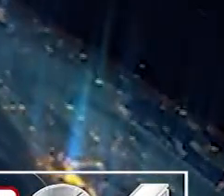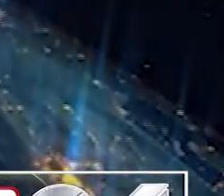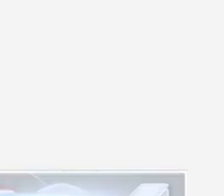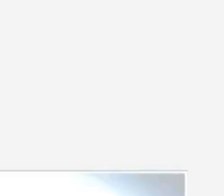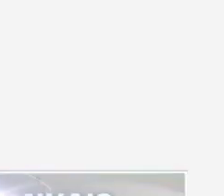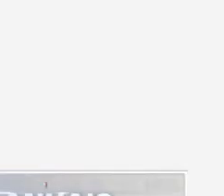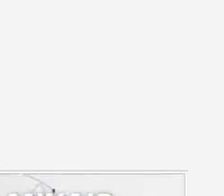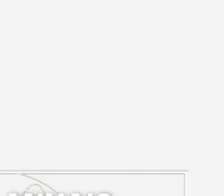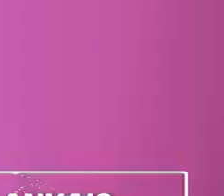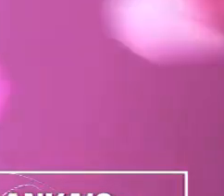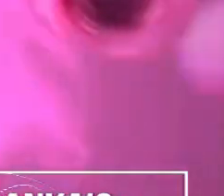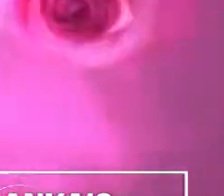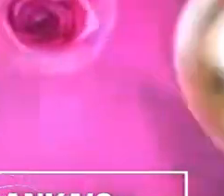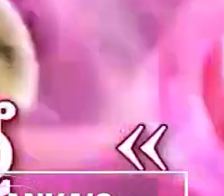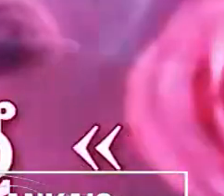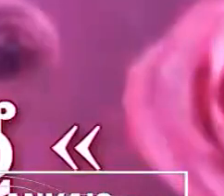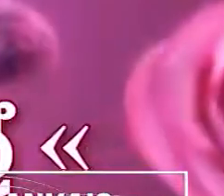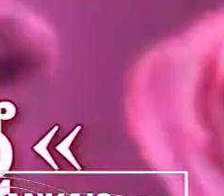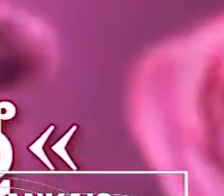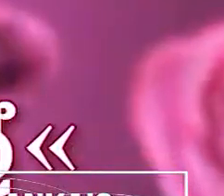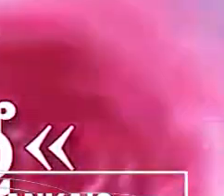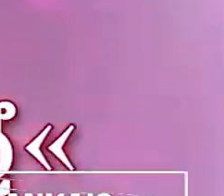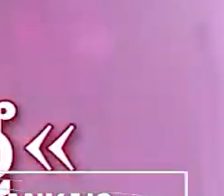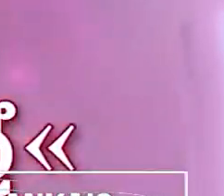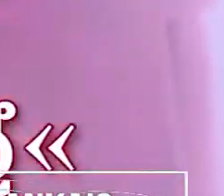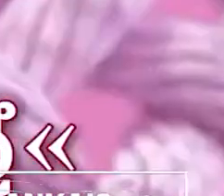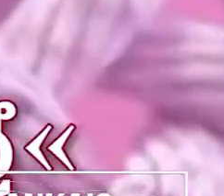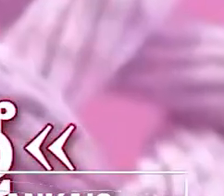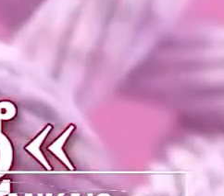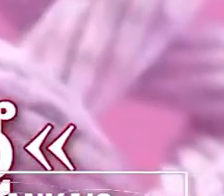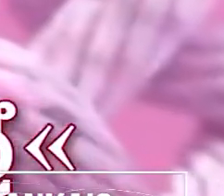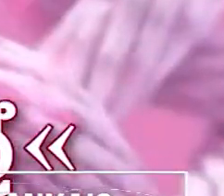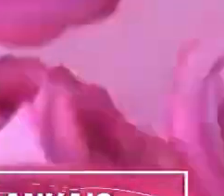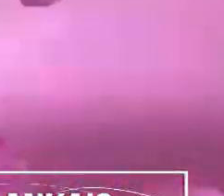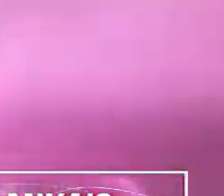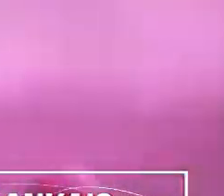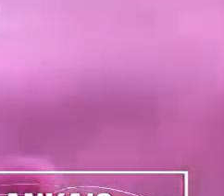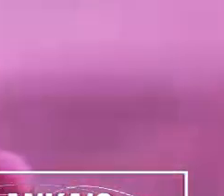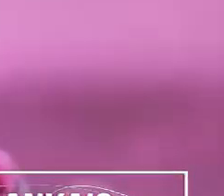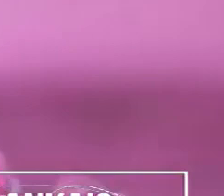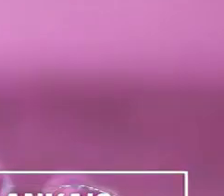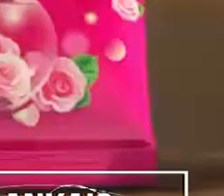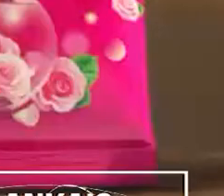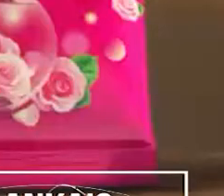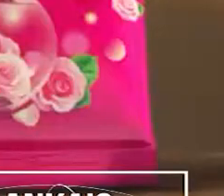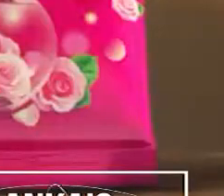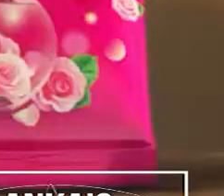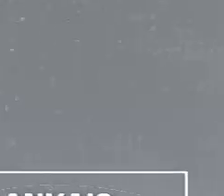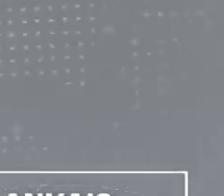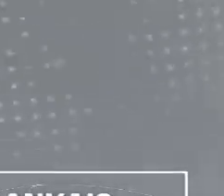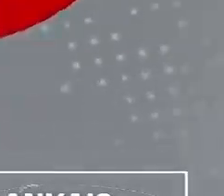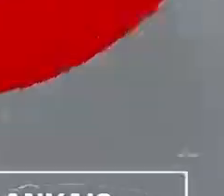the nation. Rose සුවඳ තවත් දීපු කලක් රැඳෙන්න double perfume look සමගින් එන නව sunlight